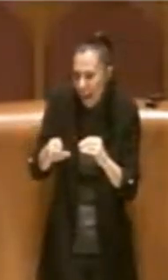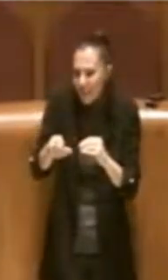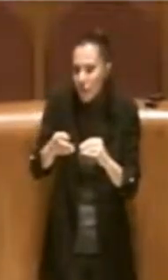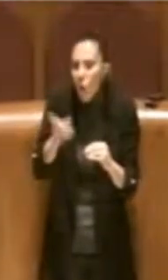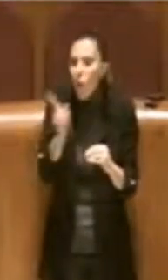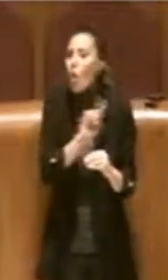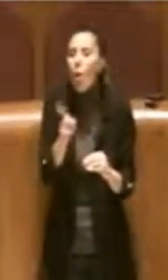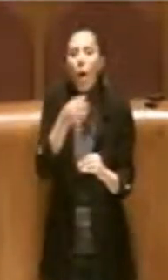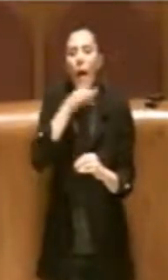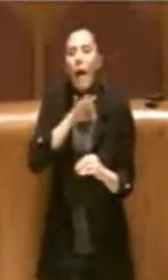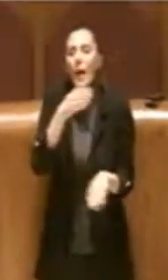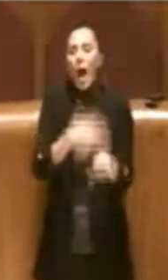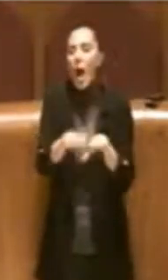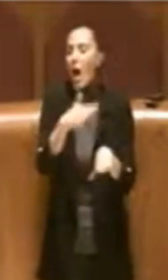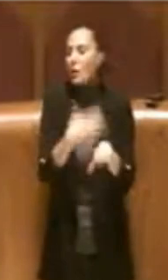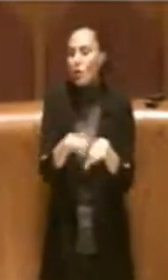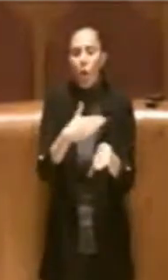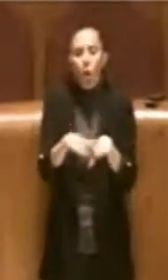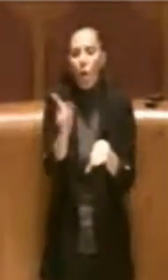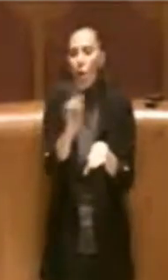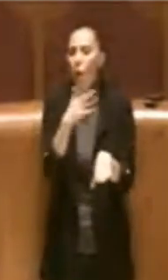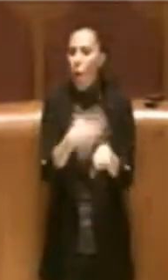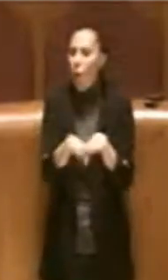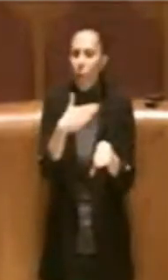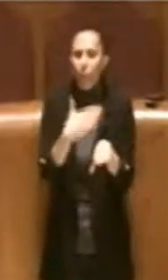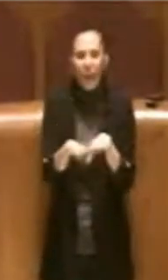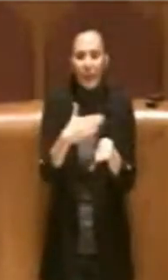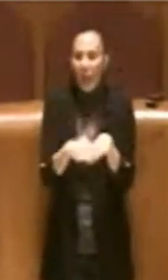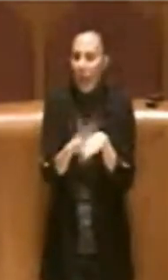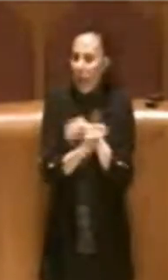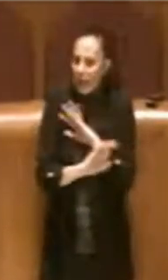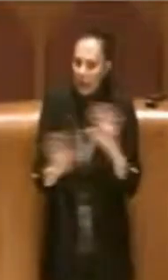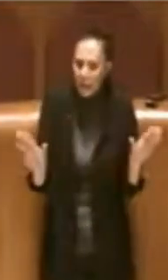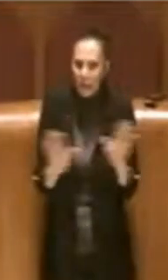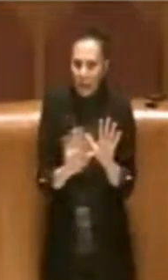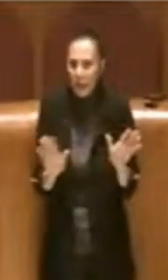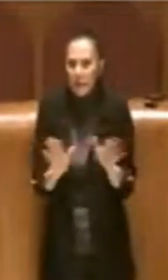incapaci. Nulla di più. Incapaci.